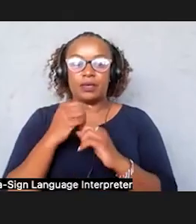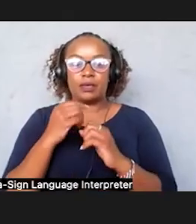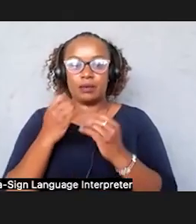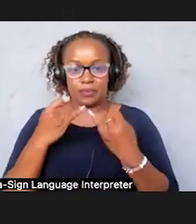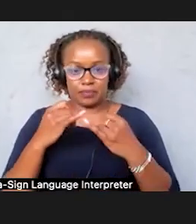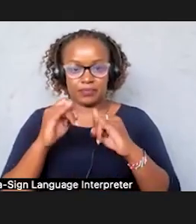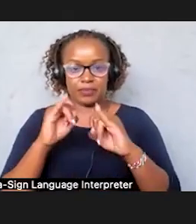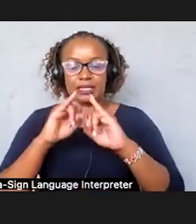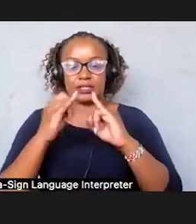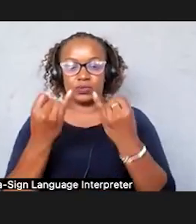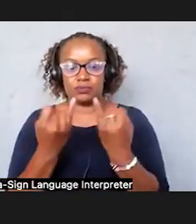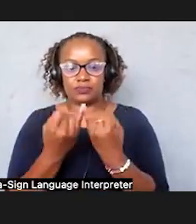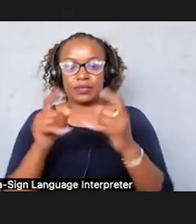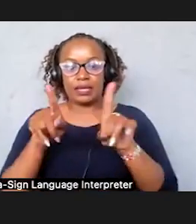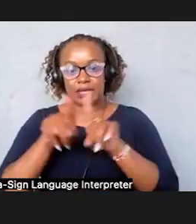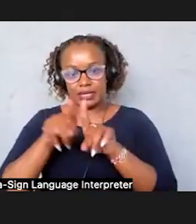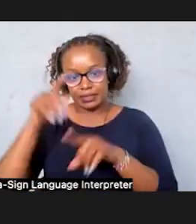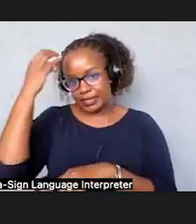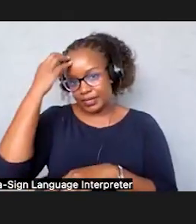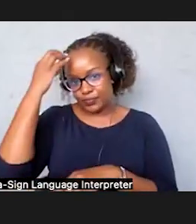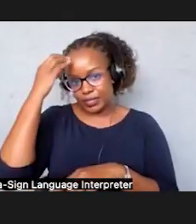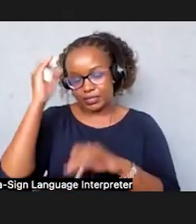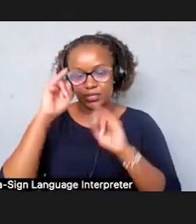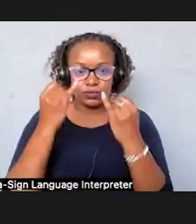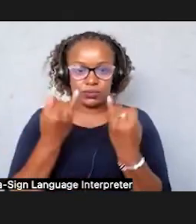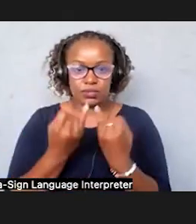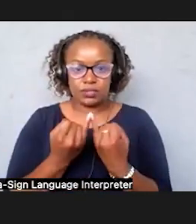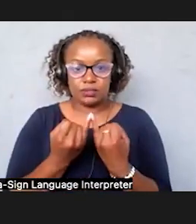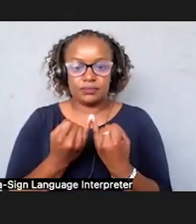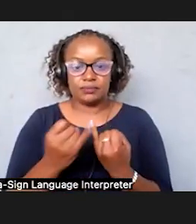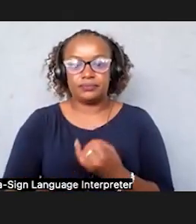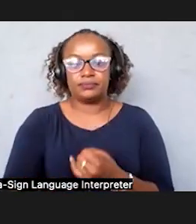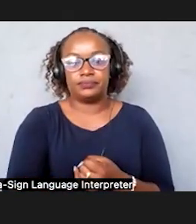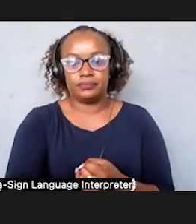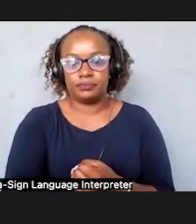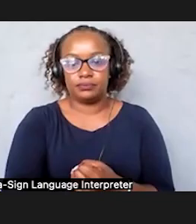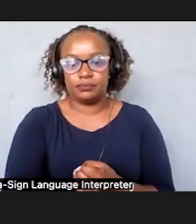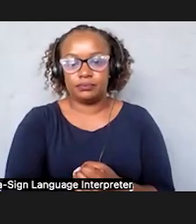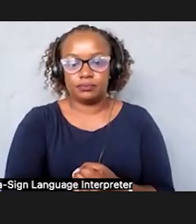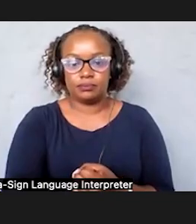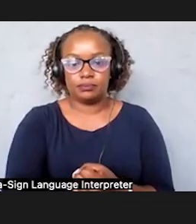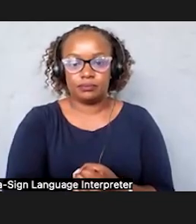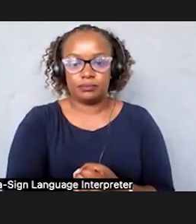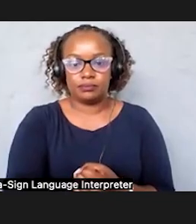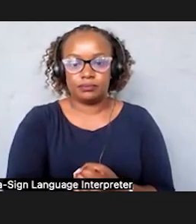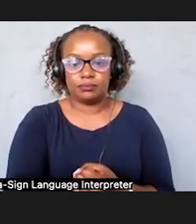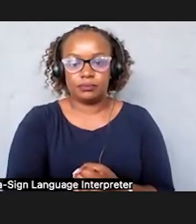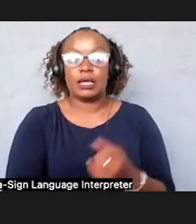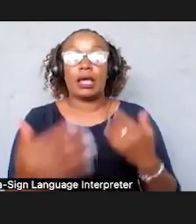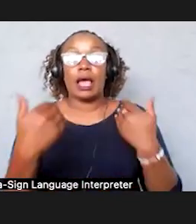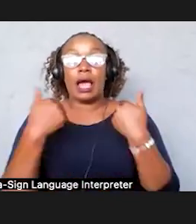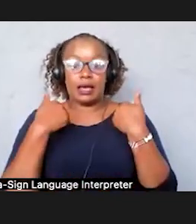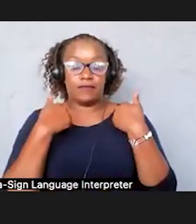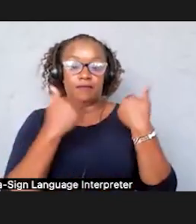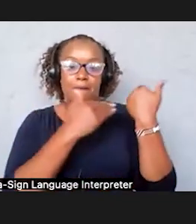ነው። is a government institution. ማንዴት አለው ማለት ነው። It has its own mandate, በተለይ